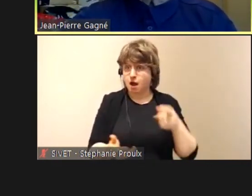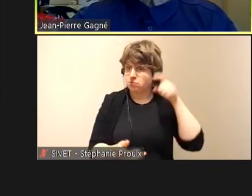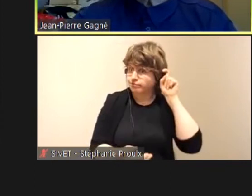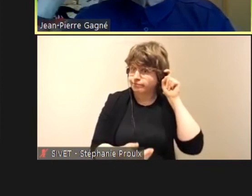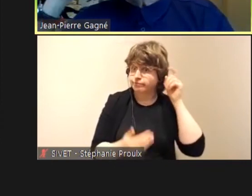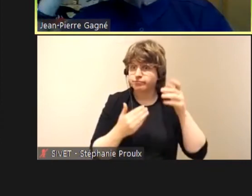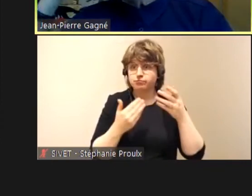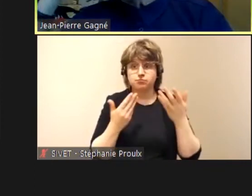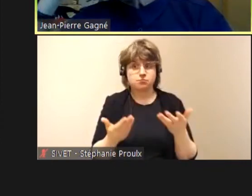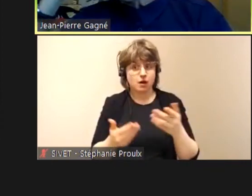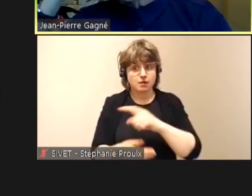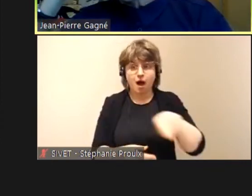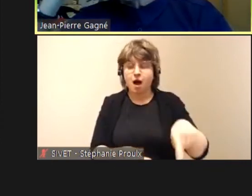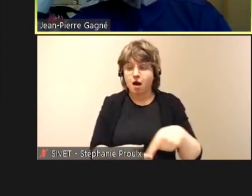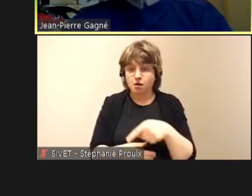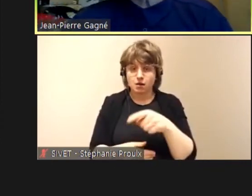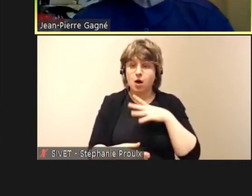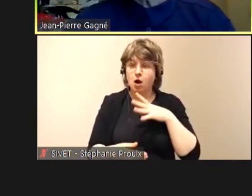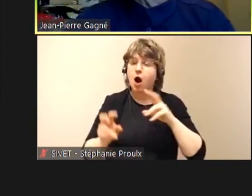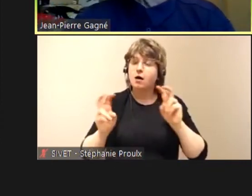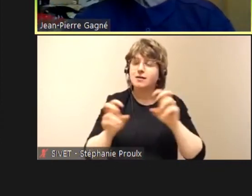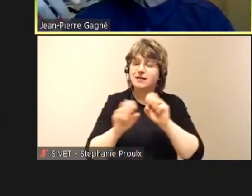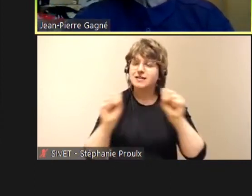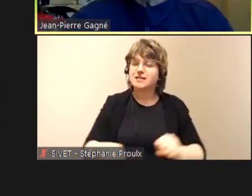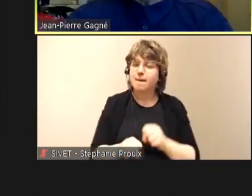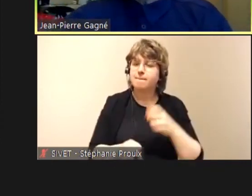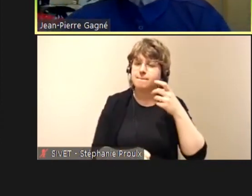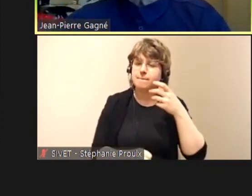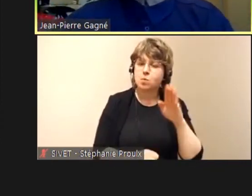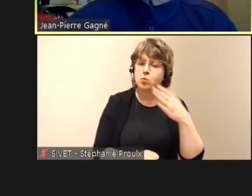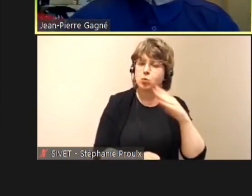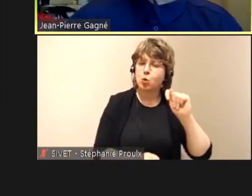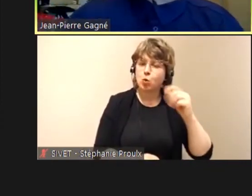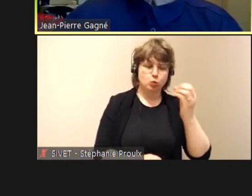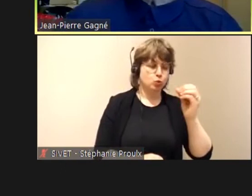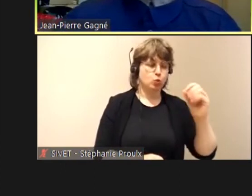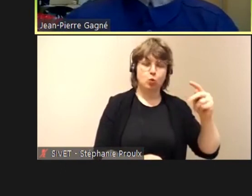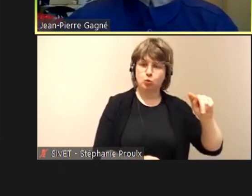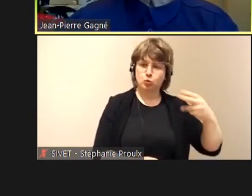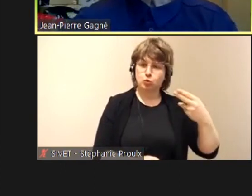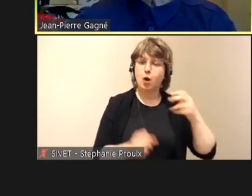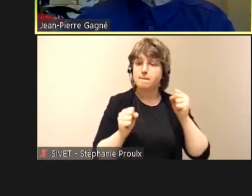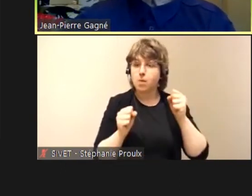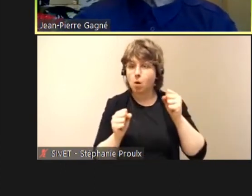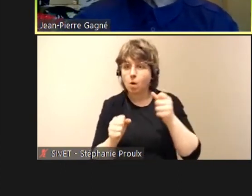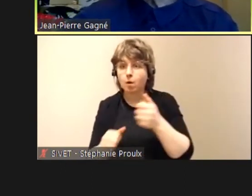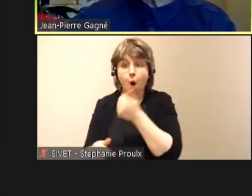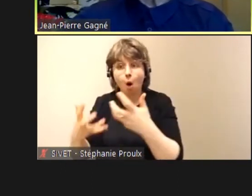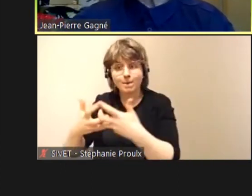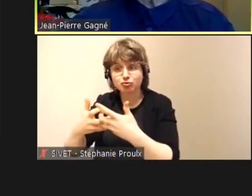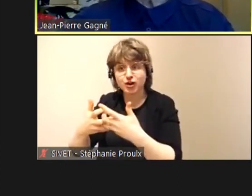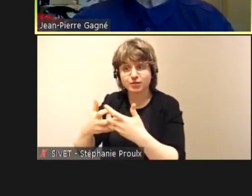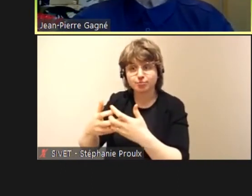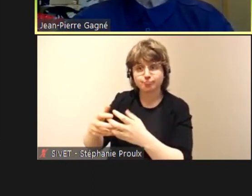sont munies d'un système Bluetooth qui permet de capter des signaux de différents appareils, comme on va pouvoir voir tantôt.